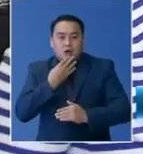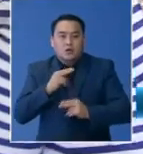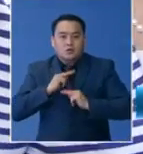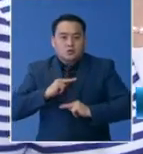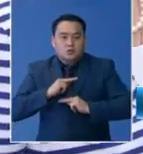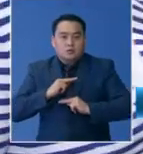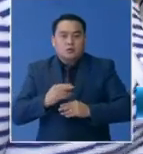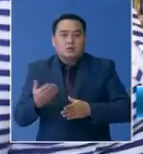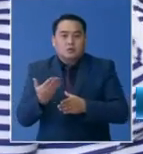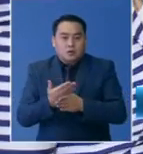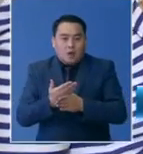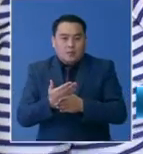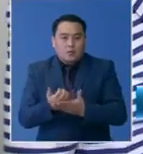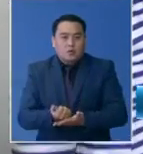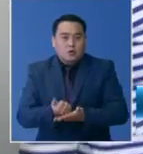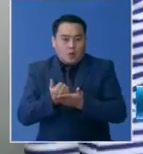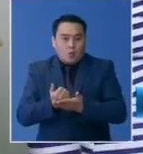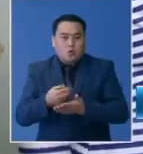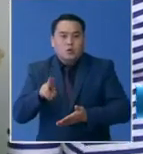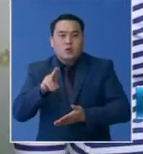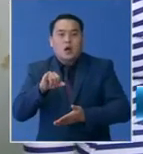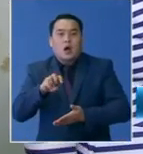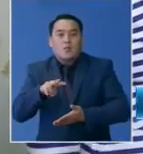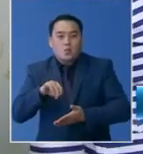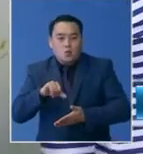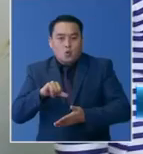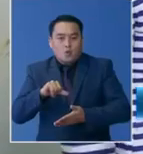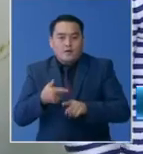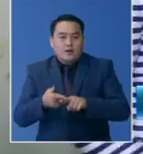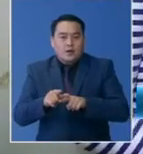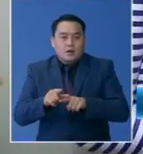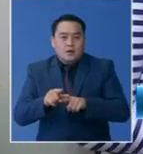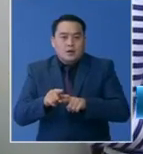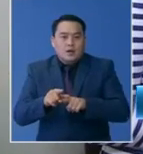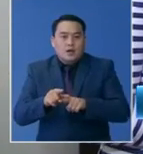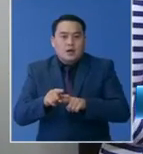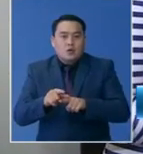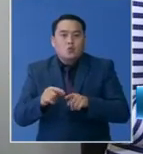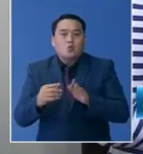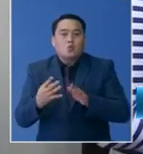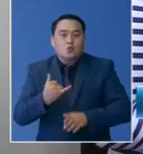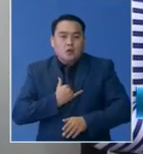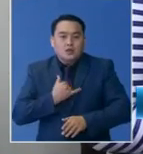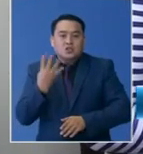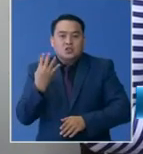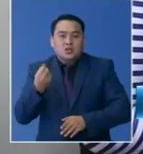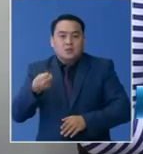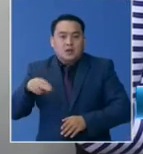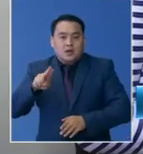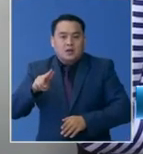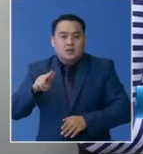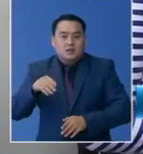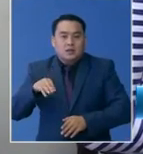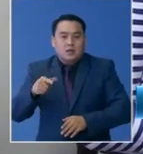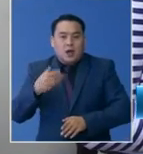через фонд дому же получили, через фонд дому, а фонд дому Гусарановшая, там у нас 4 миллиарда тенге,